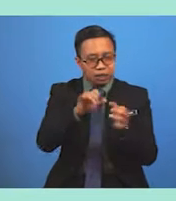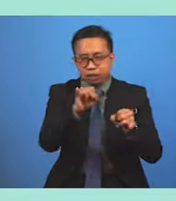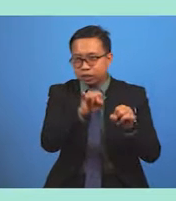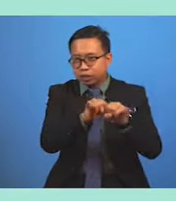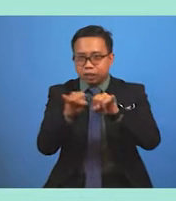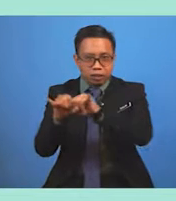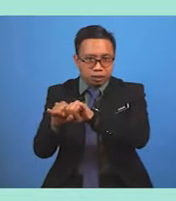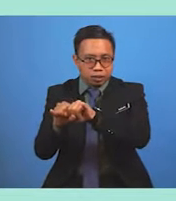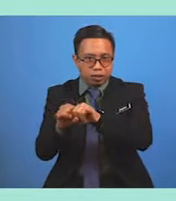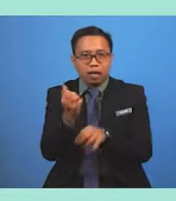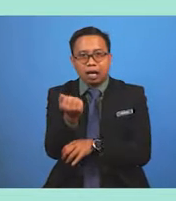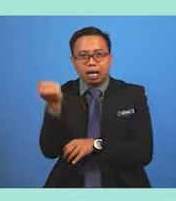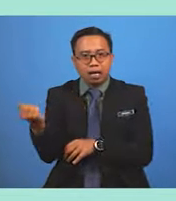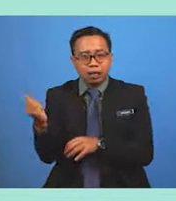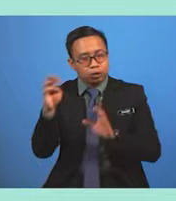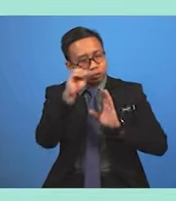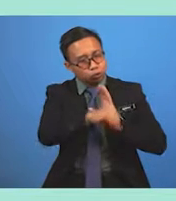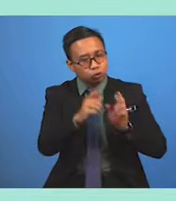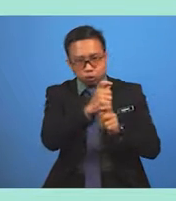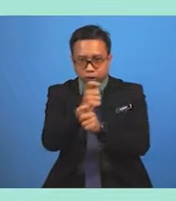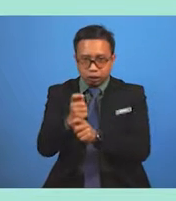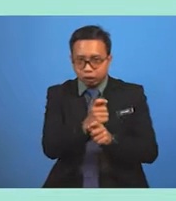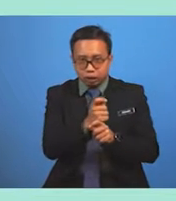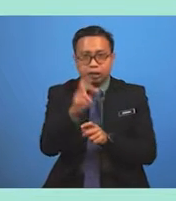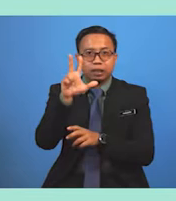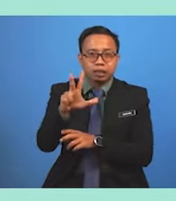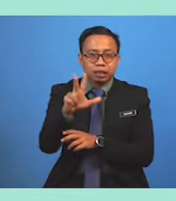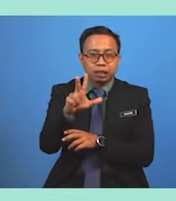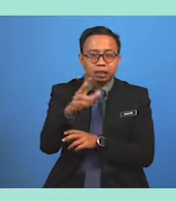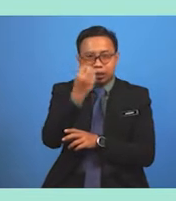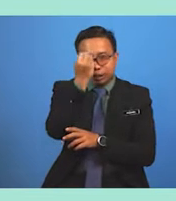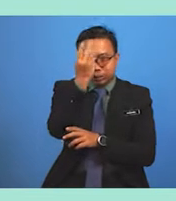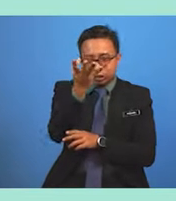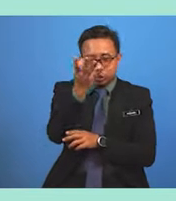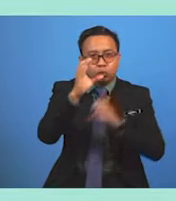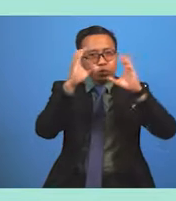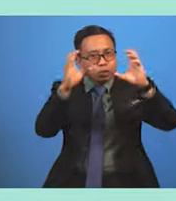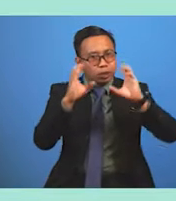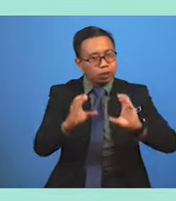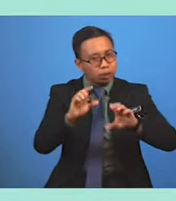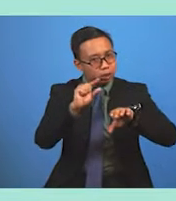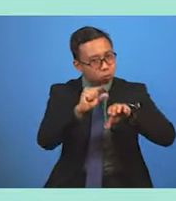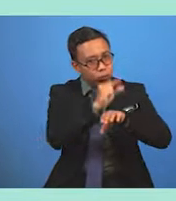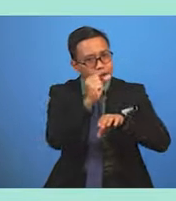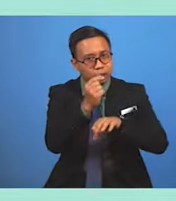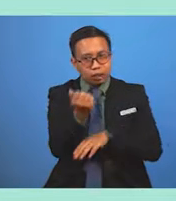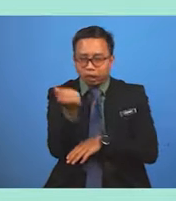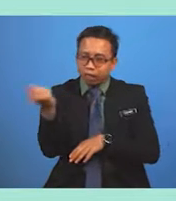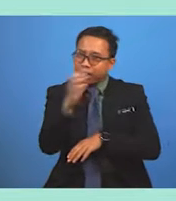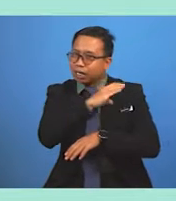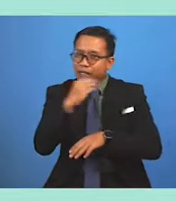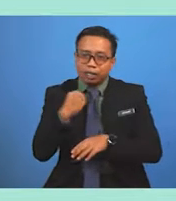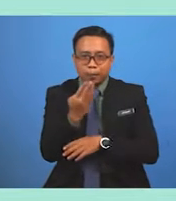peralatan pencegahan musuh tenakan. Dan ketiga, menerangkan kaedah penggunaan alat dan